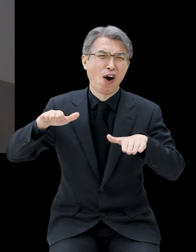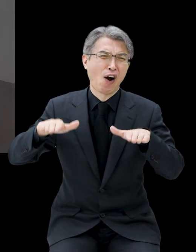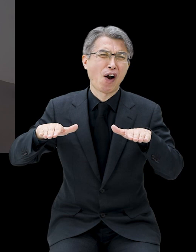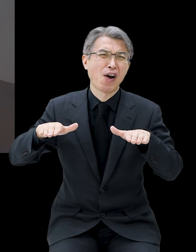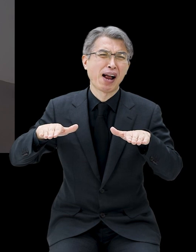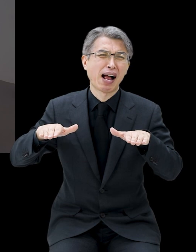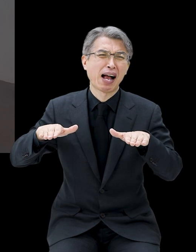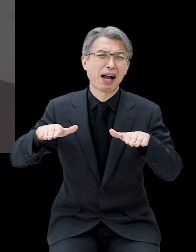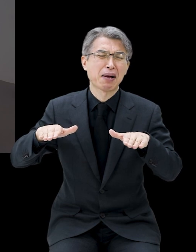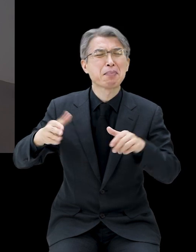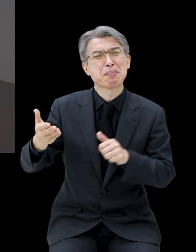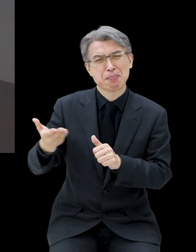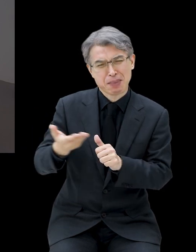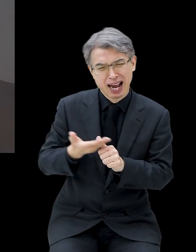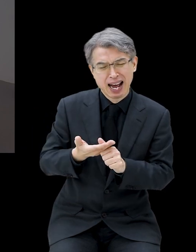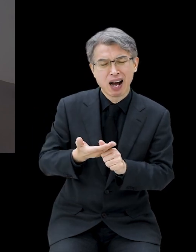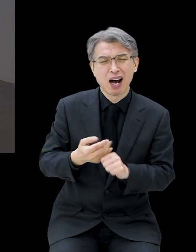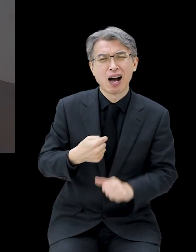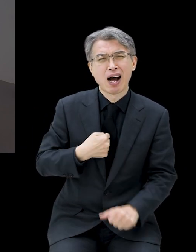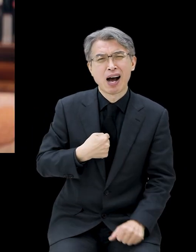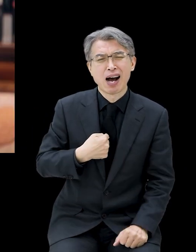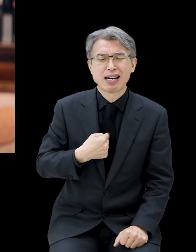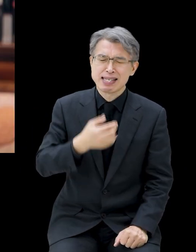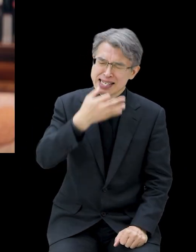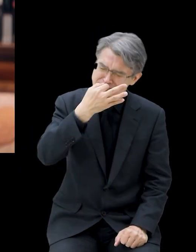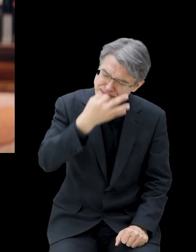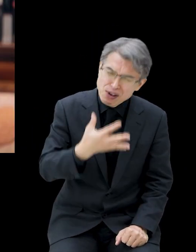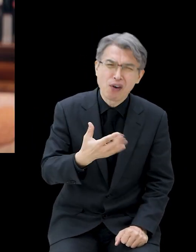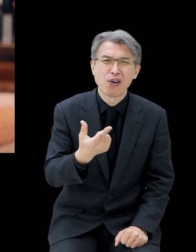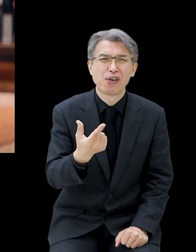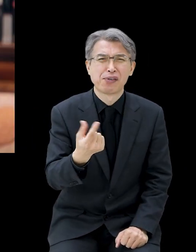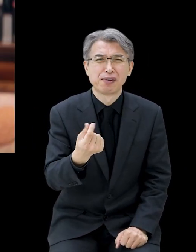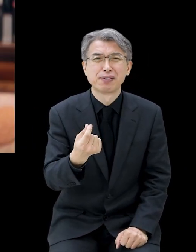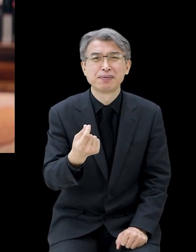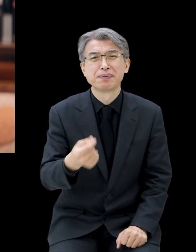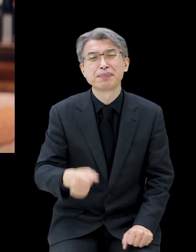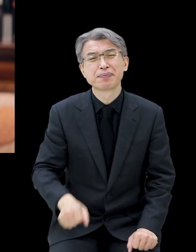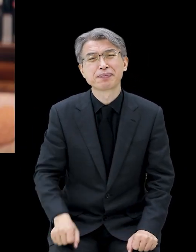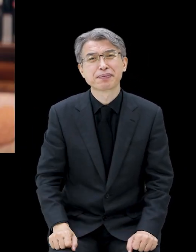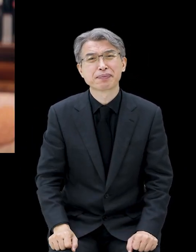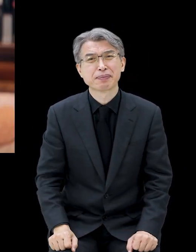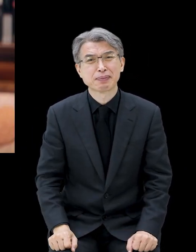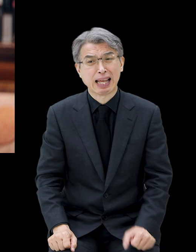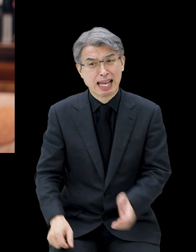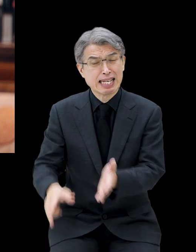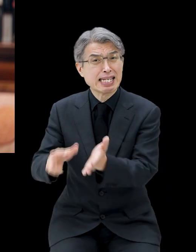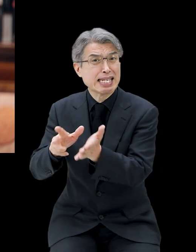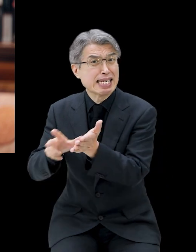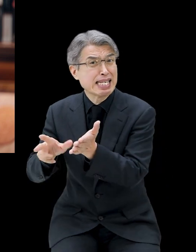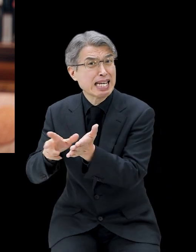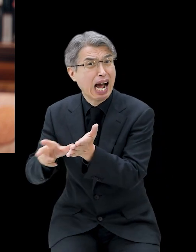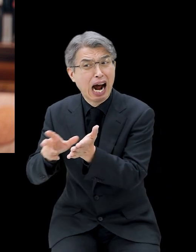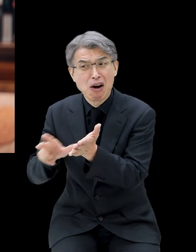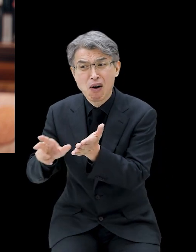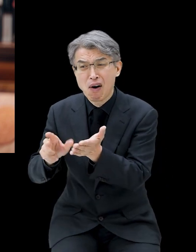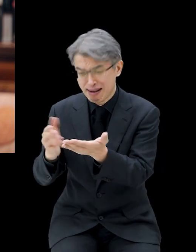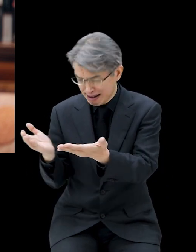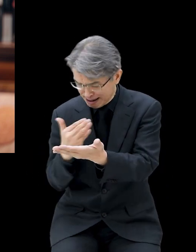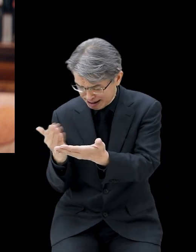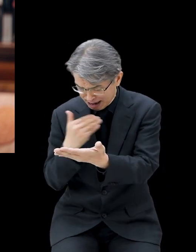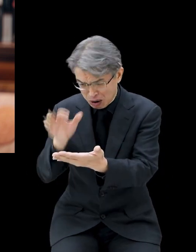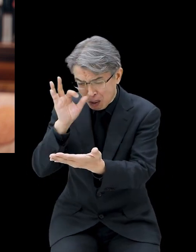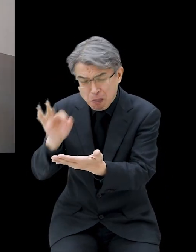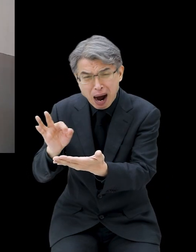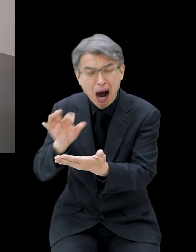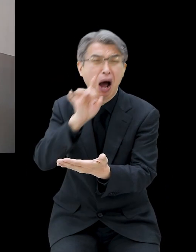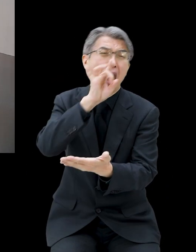차별들이 많이 어려웠습니다. 무엇보다도 자료 같은 거를 마음대로 볼 수 없기